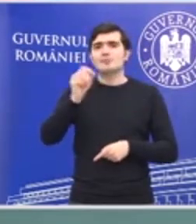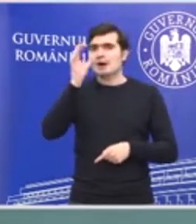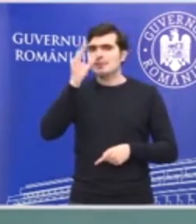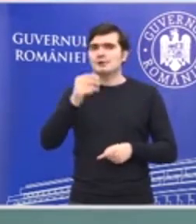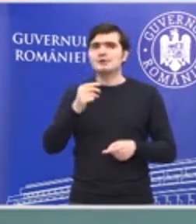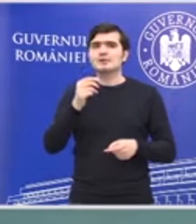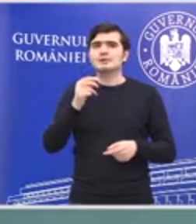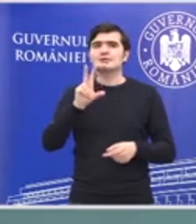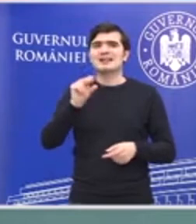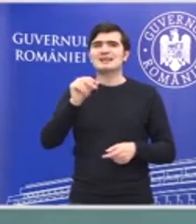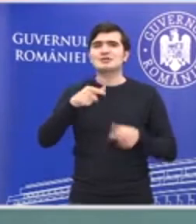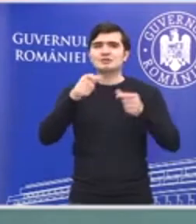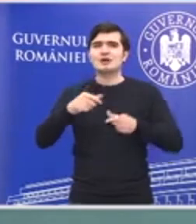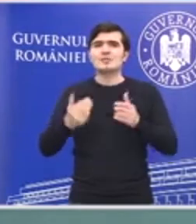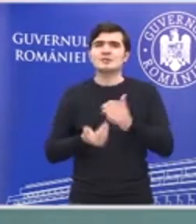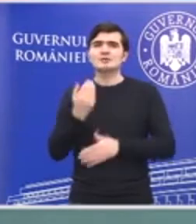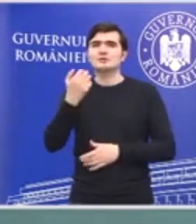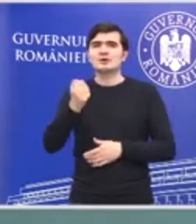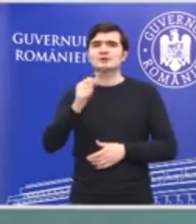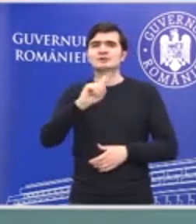30 de cabinete cu AstraZeneca,